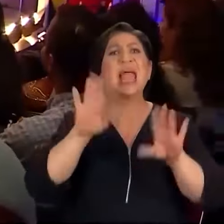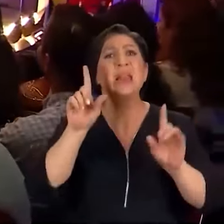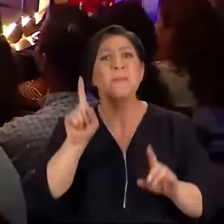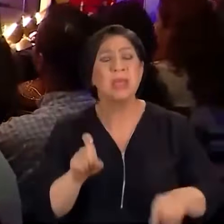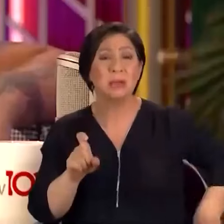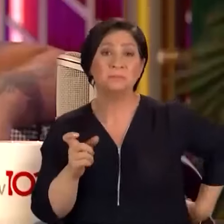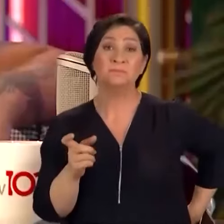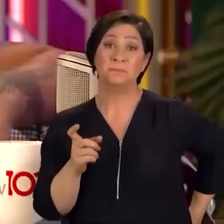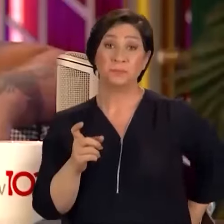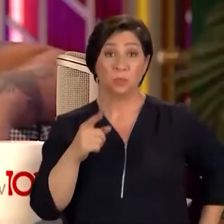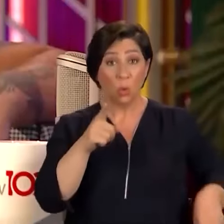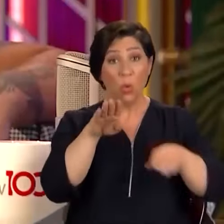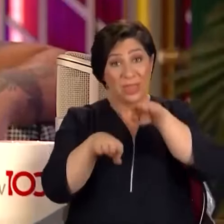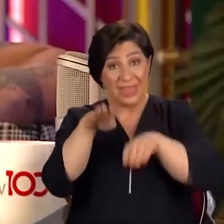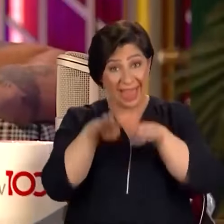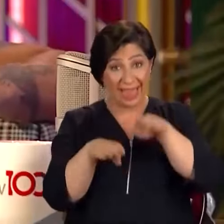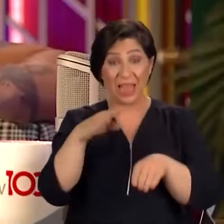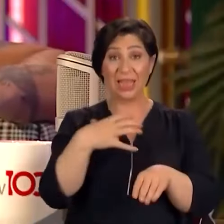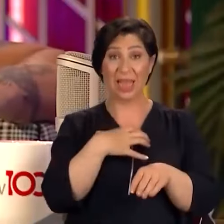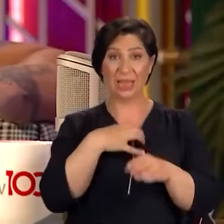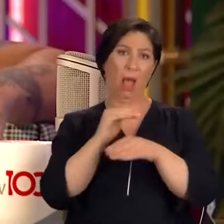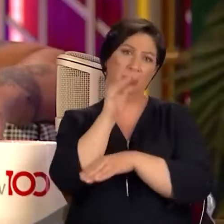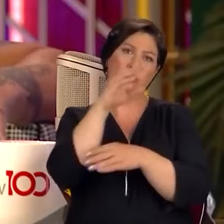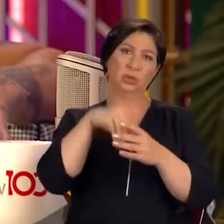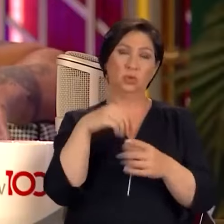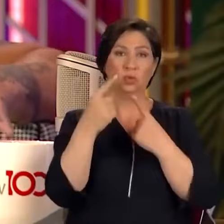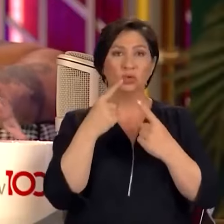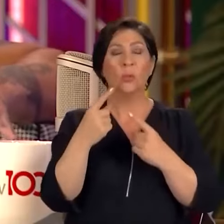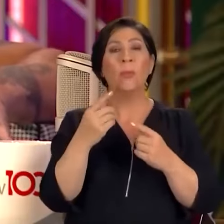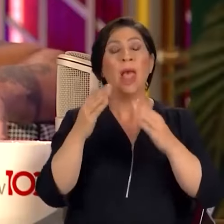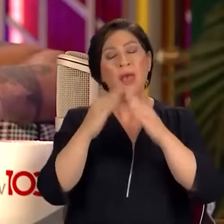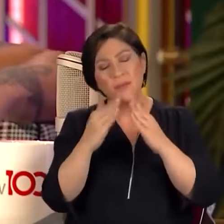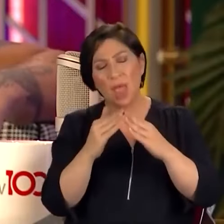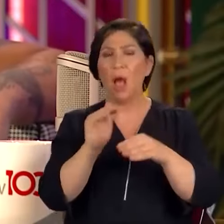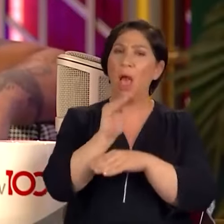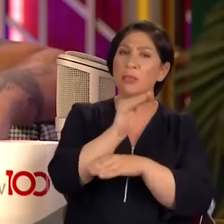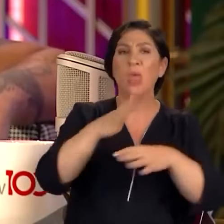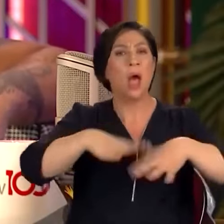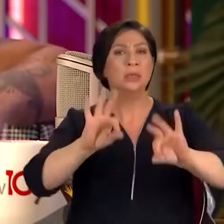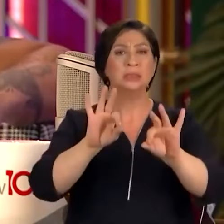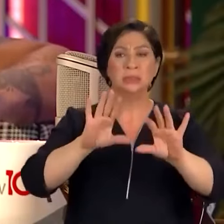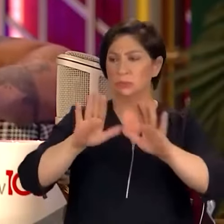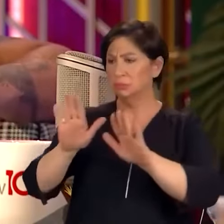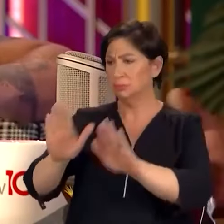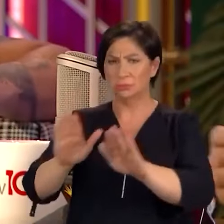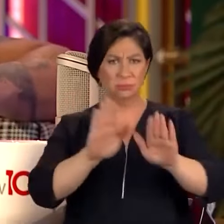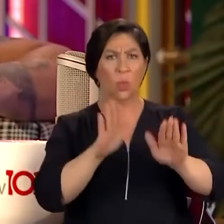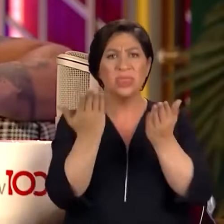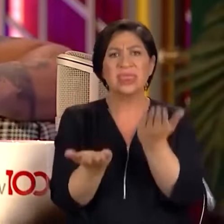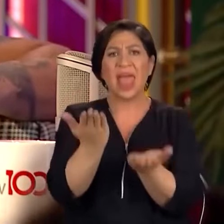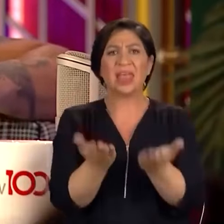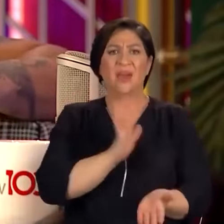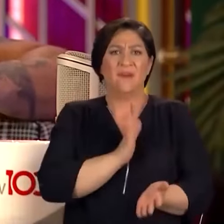şöyle o denge yani kendi hayatım için konuşuyorum. Benim evimde ve hayatımda kuruldu. Çünkü benim